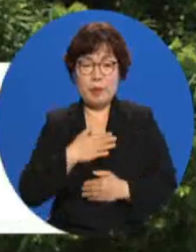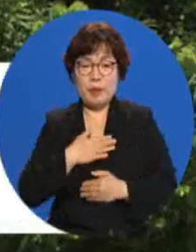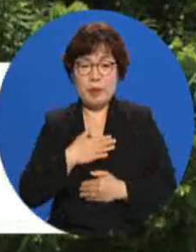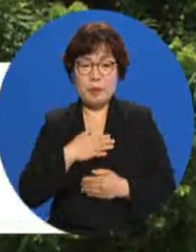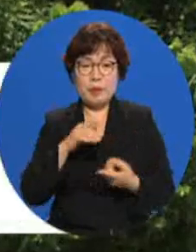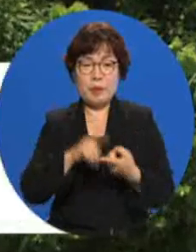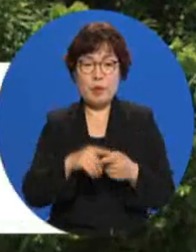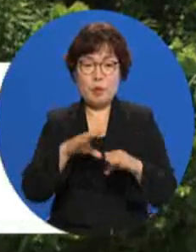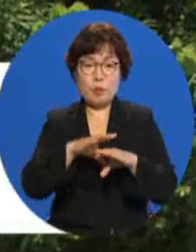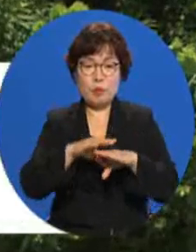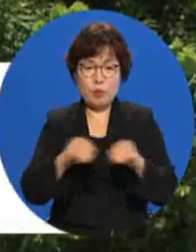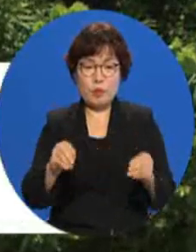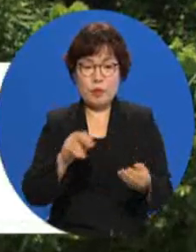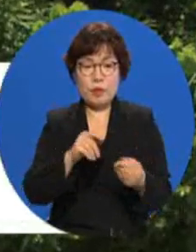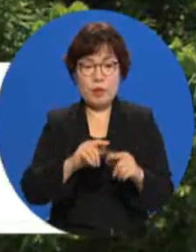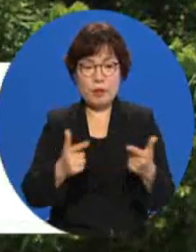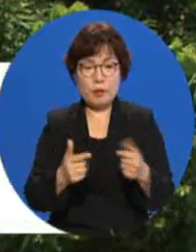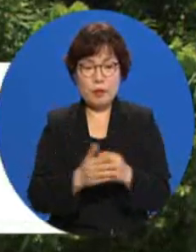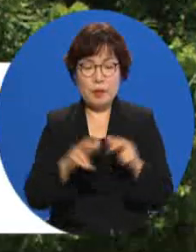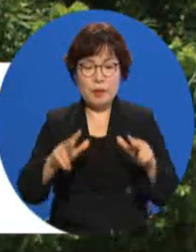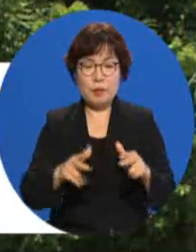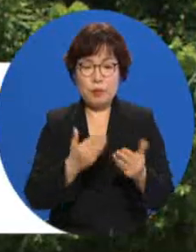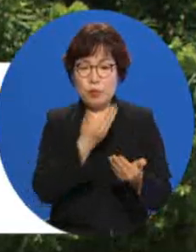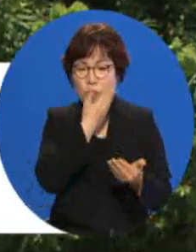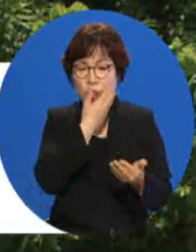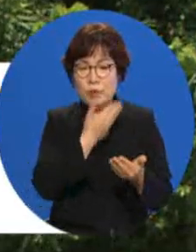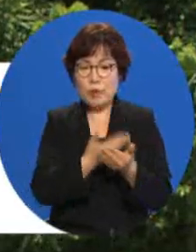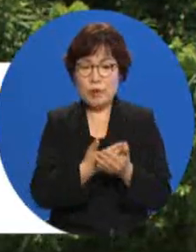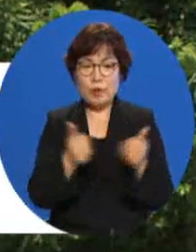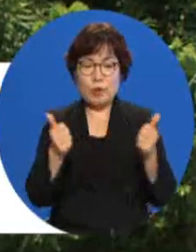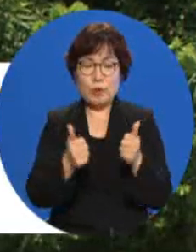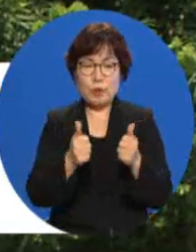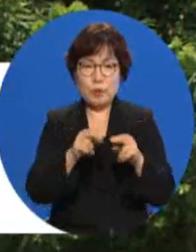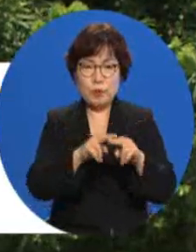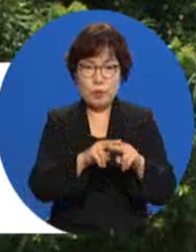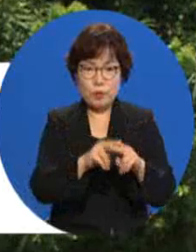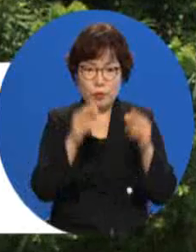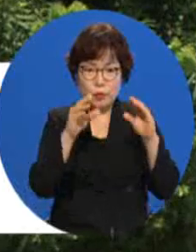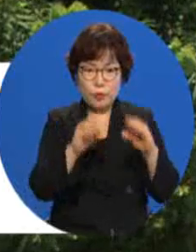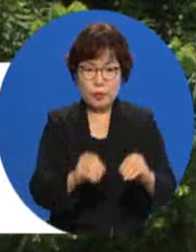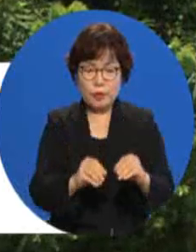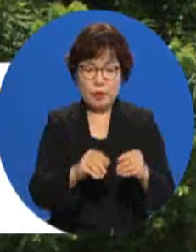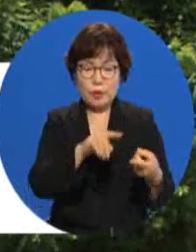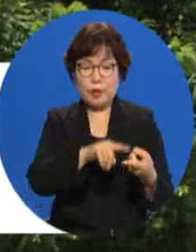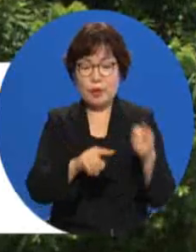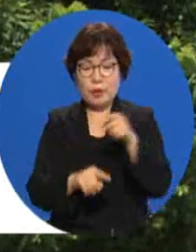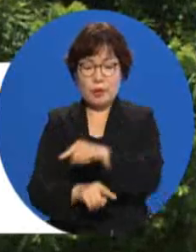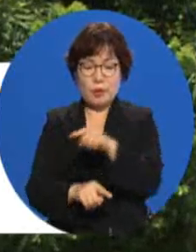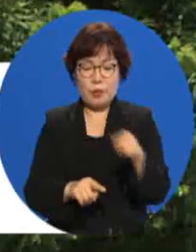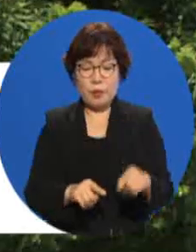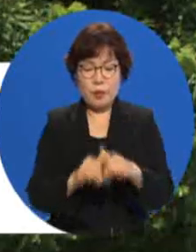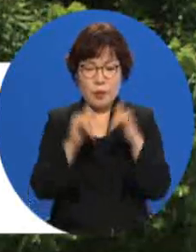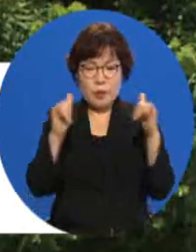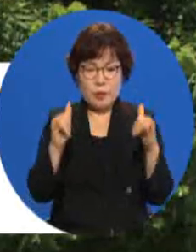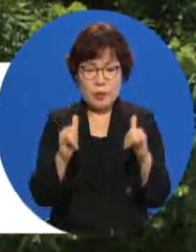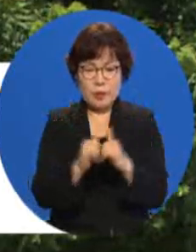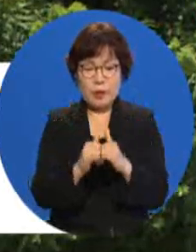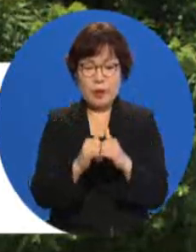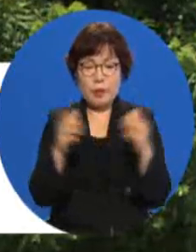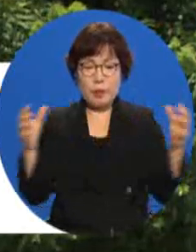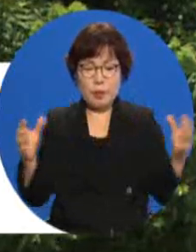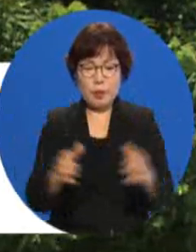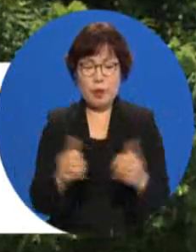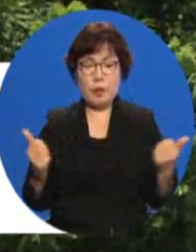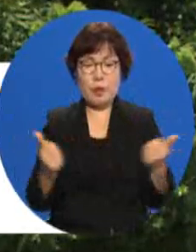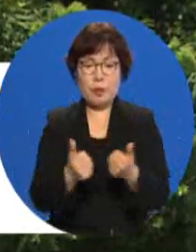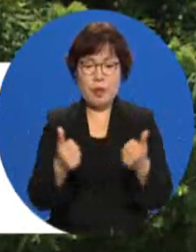어떤 문제를 해결하는 것이 아니라 지금 현 단계에 필요한 것은 소송을 중단하고 포스코와 순천시가 사회적 테이블을 만들어서 함께